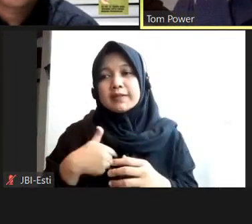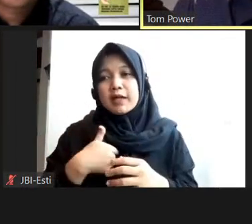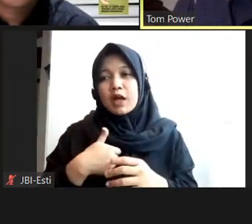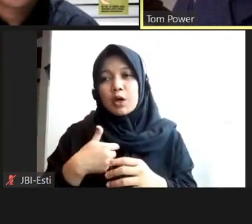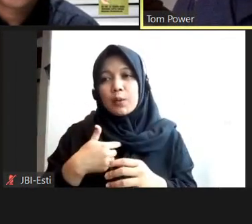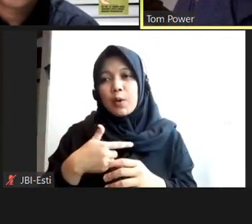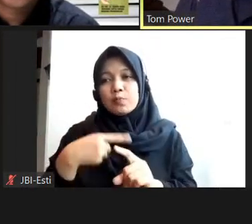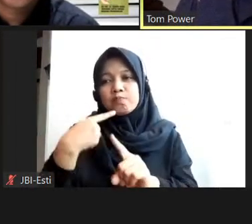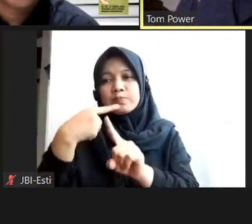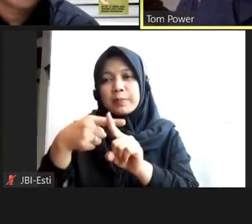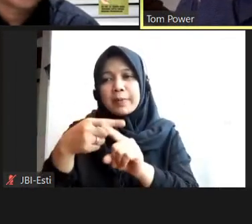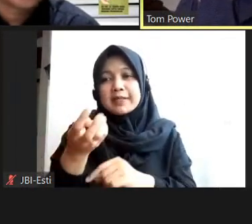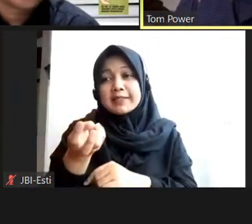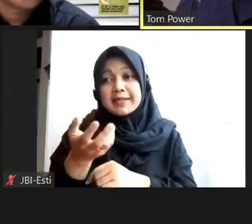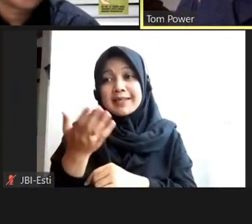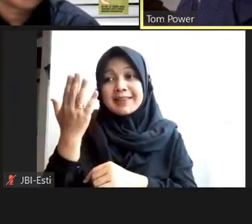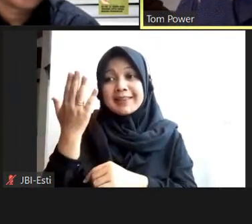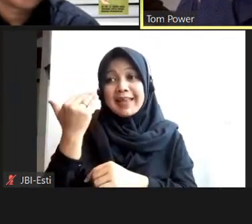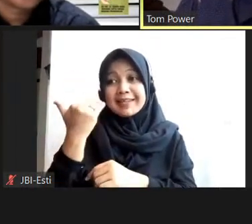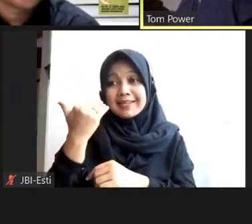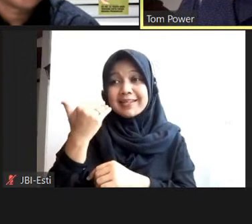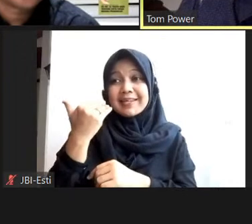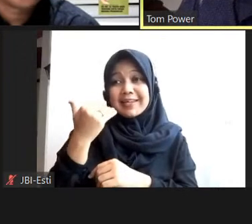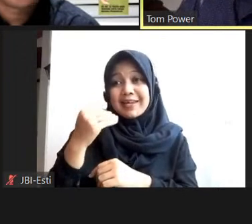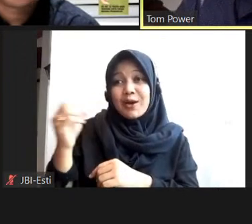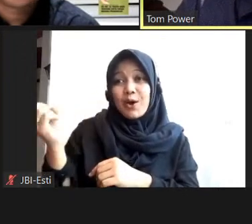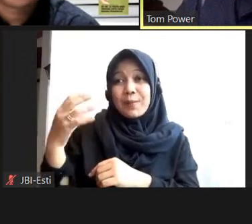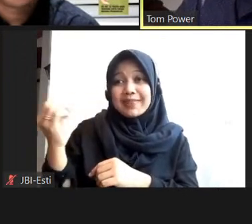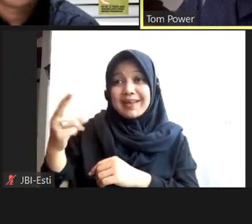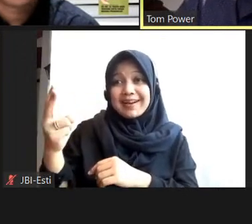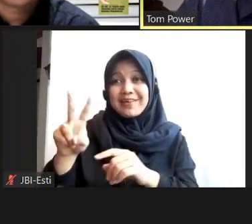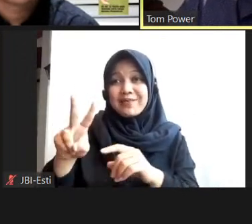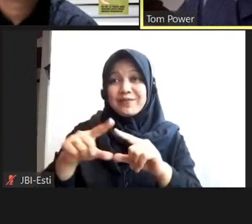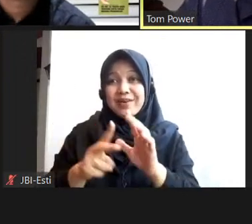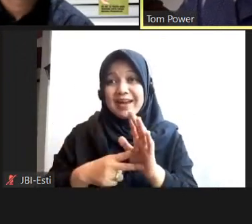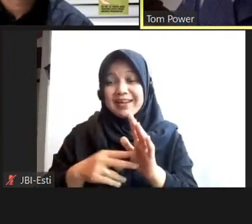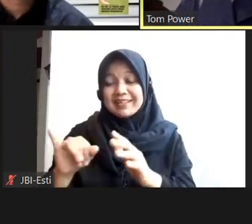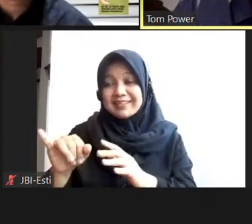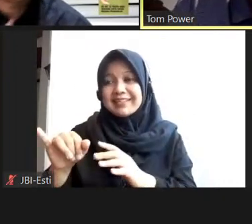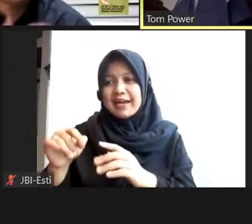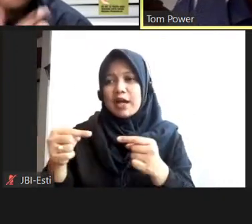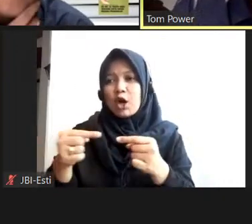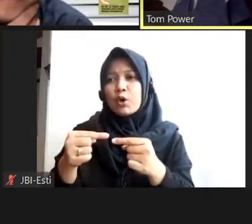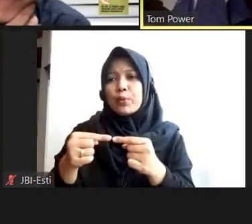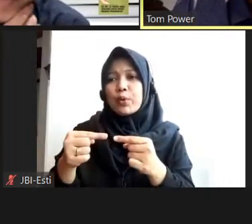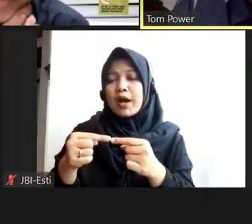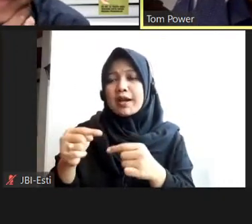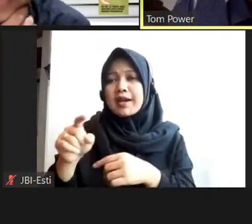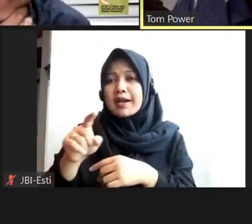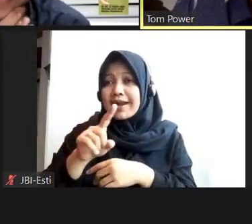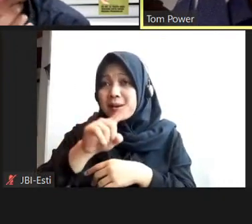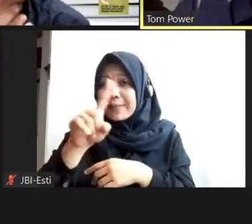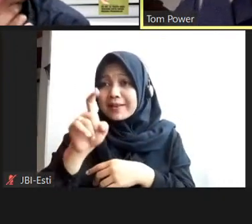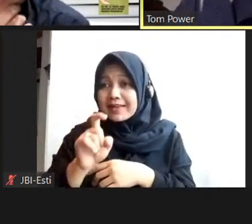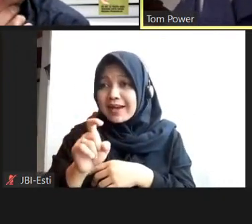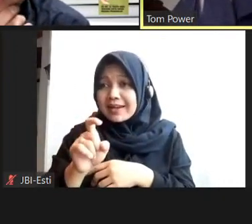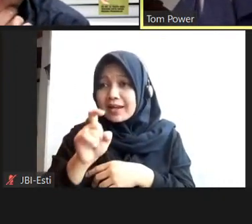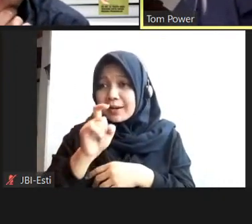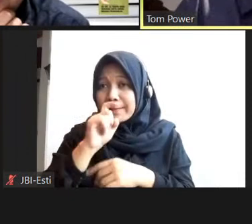tentang komentar yang telah diberikan oleh Mbak Fani ya, berhubungan dengan pertanyaan dari Pak